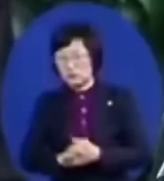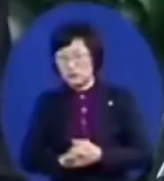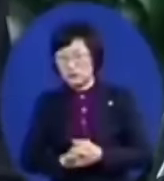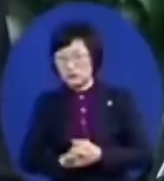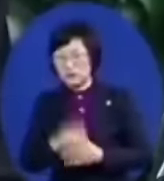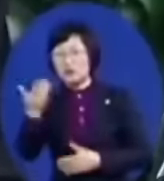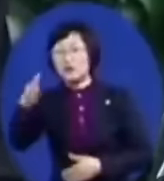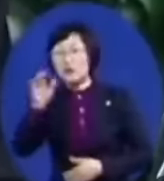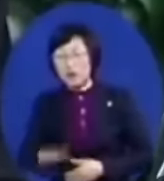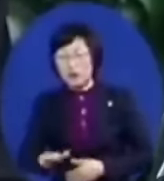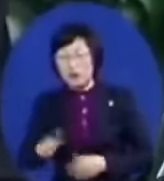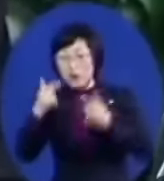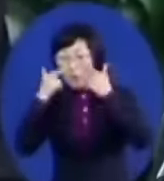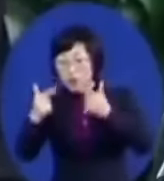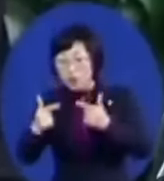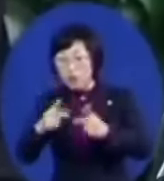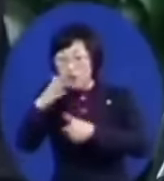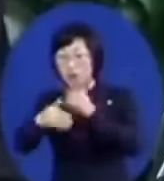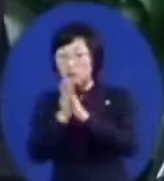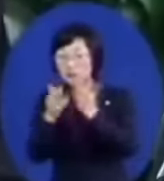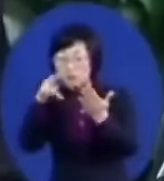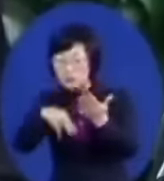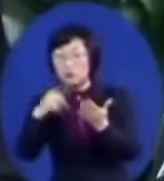그러나 여기 분명히 보십시오.